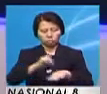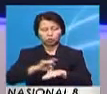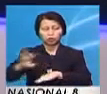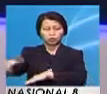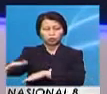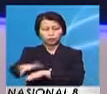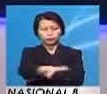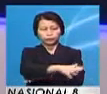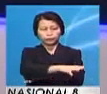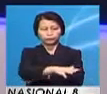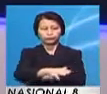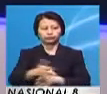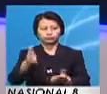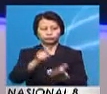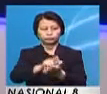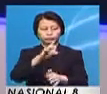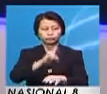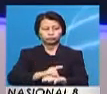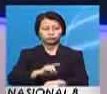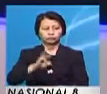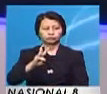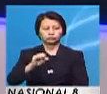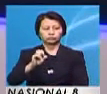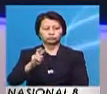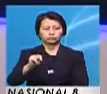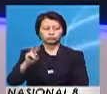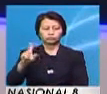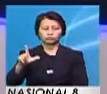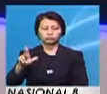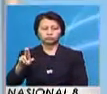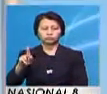Wan Lukman Muhammad Fisol di Washington DC.